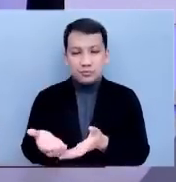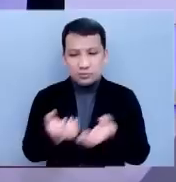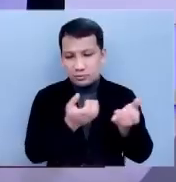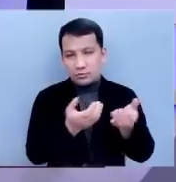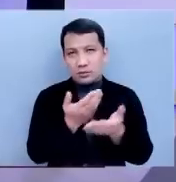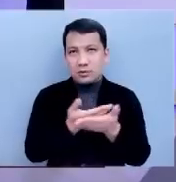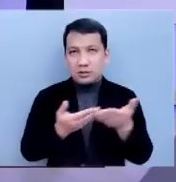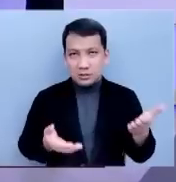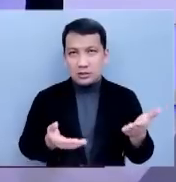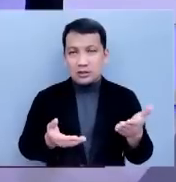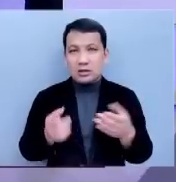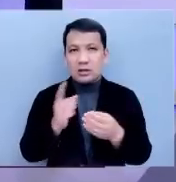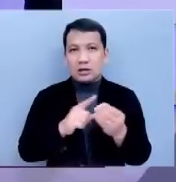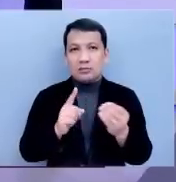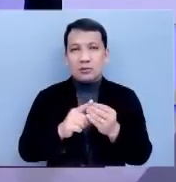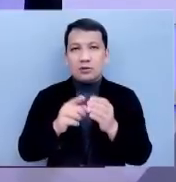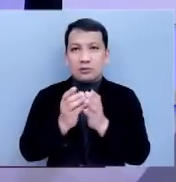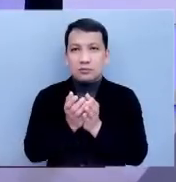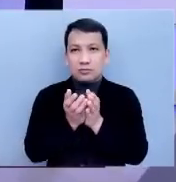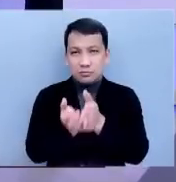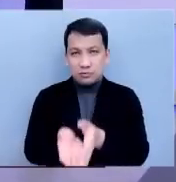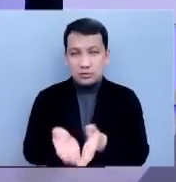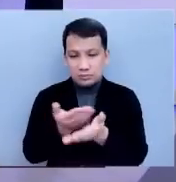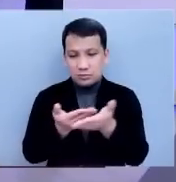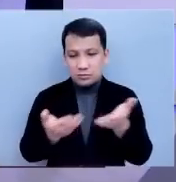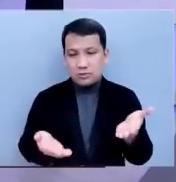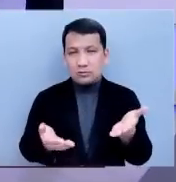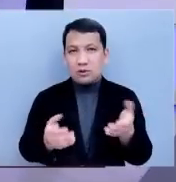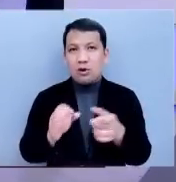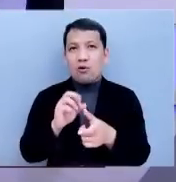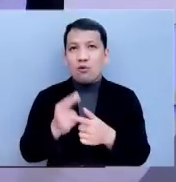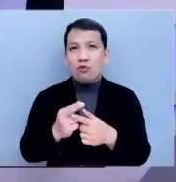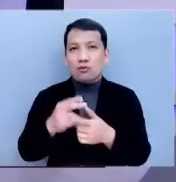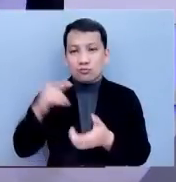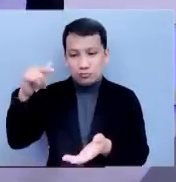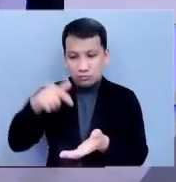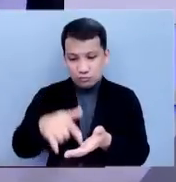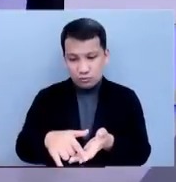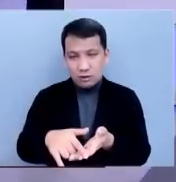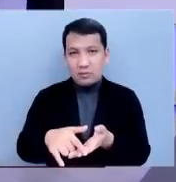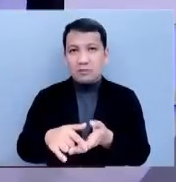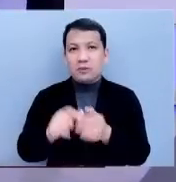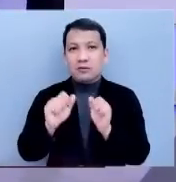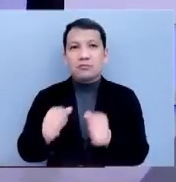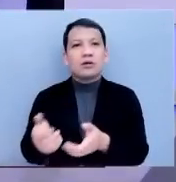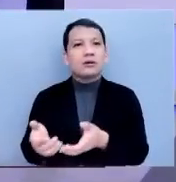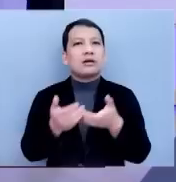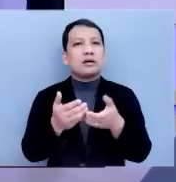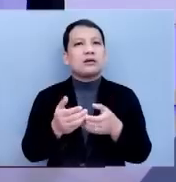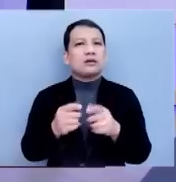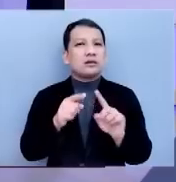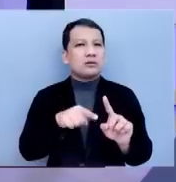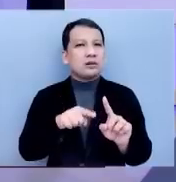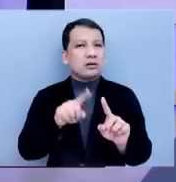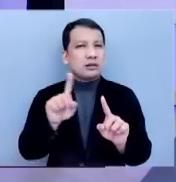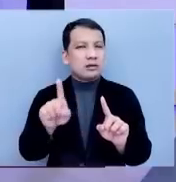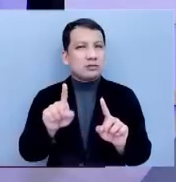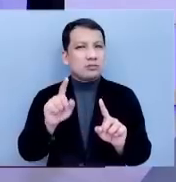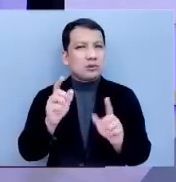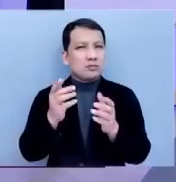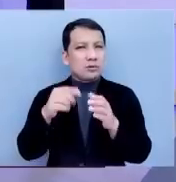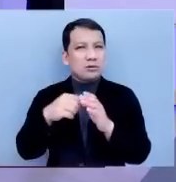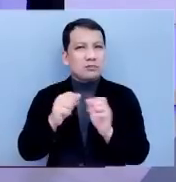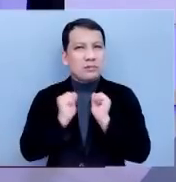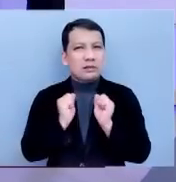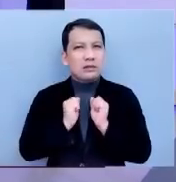kagamitan, gaya po ng lumubog na equipment o lumubog na eroplano, bumagsak na eroplano. Isa pa po, sobrang lamig dito